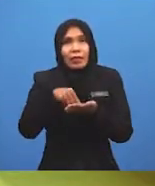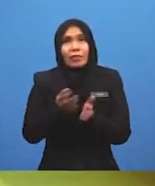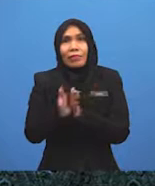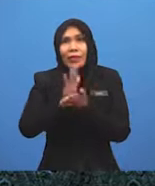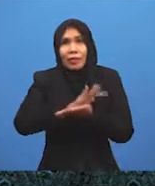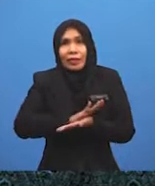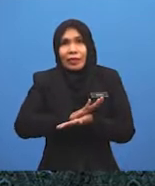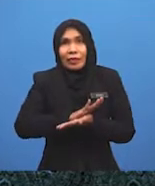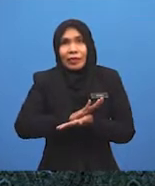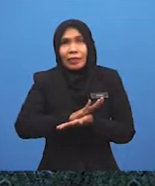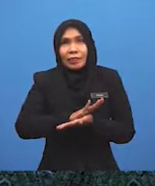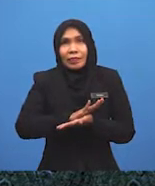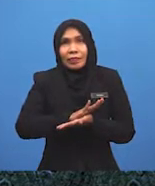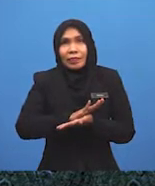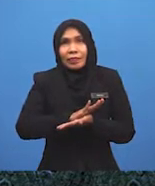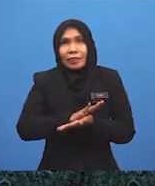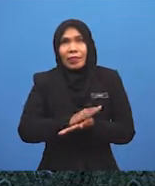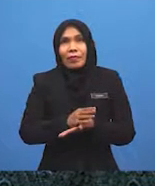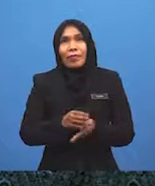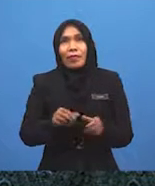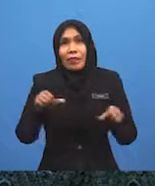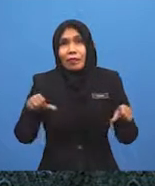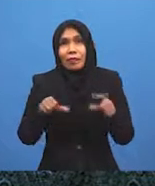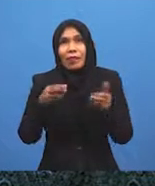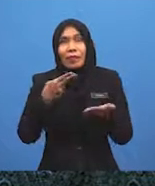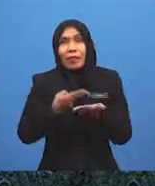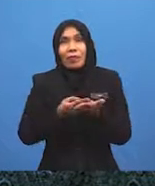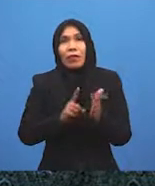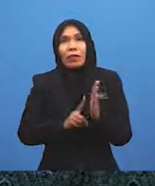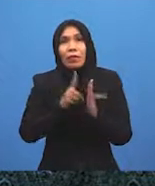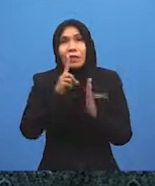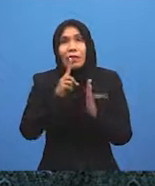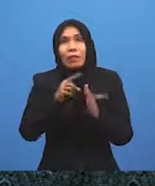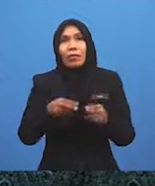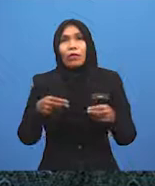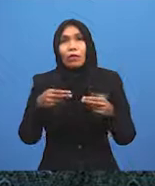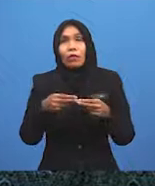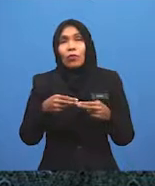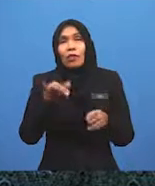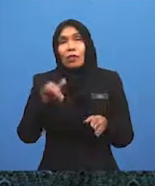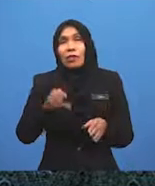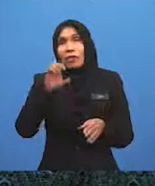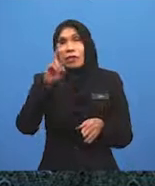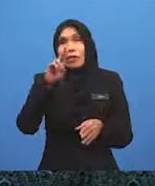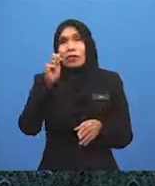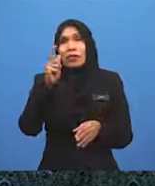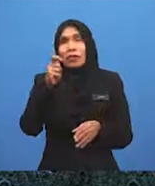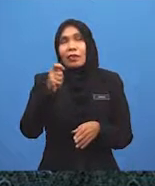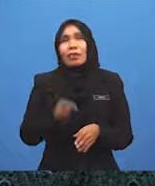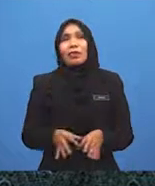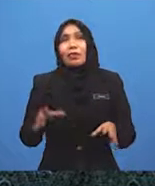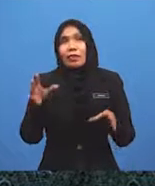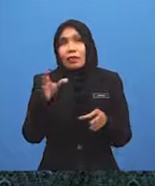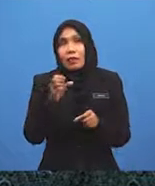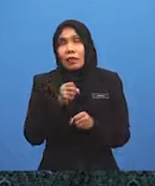Jadi, melalui amalan hemah tinggi ini, hubungan yang erat sesama jiran dapat